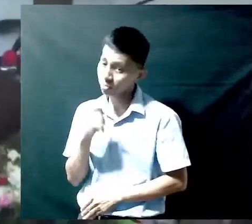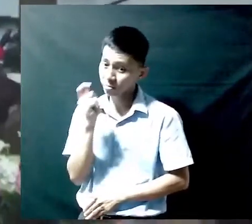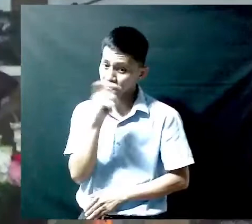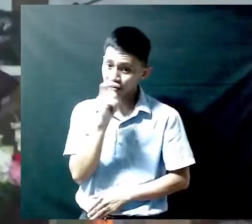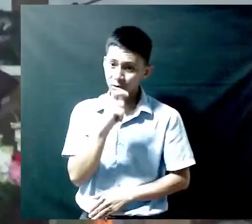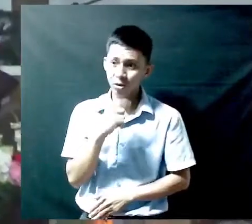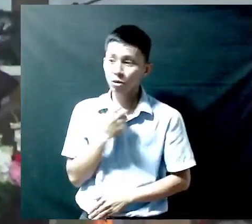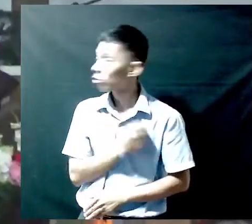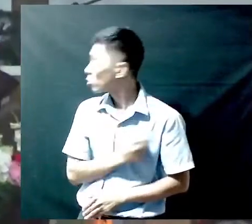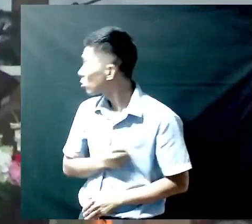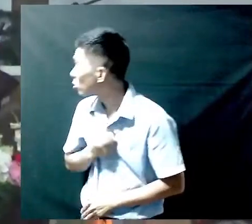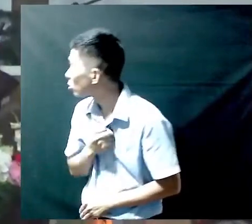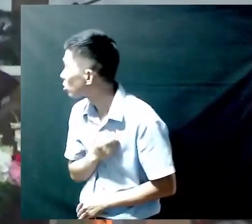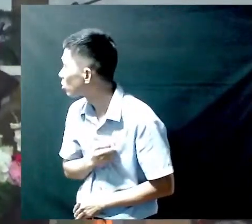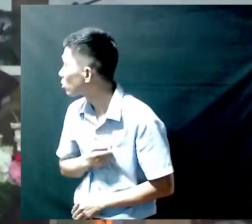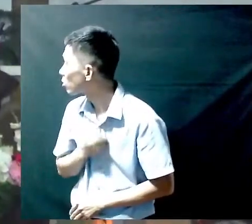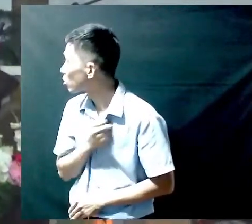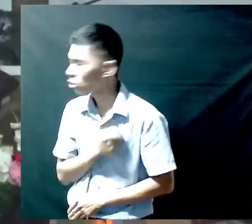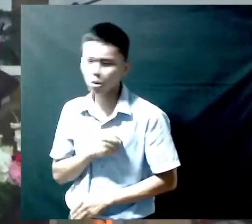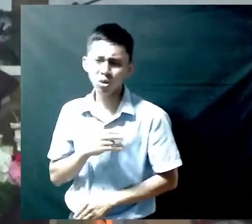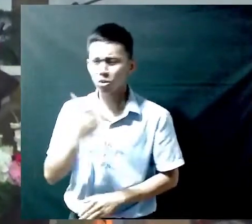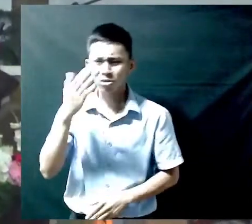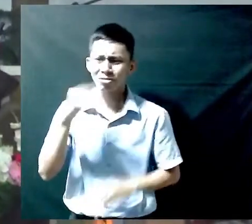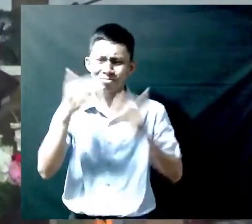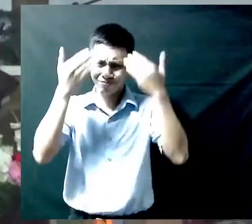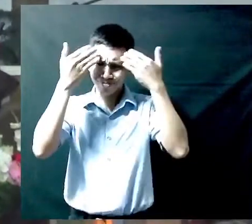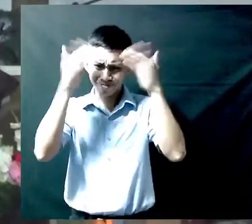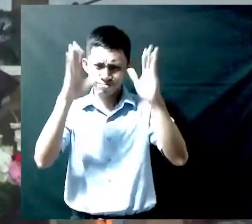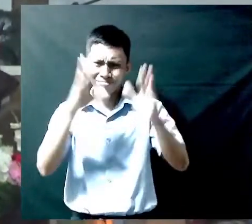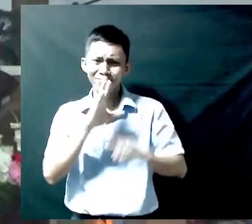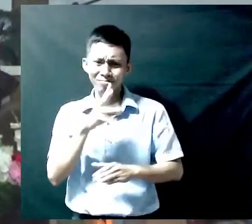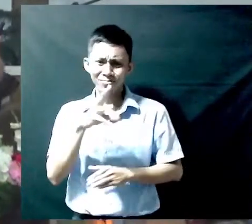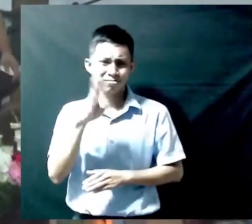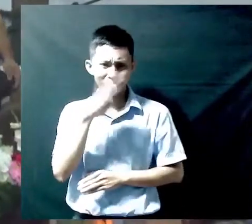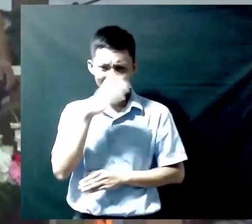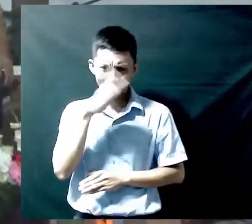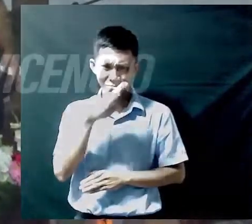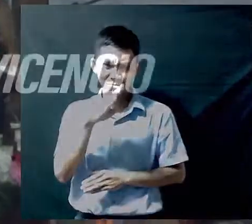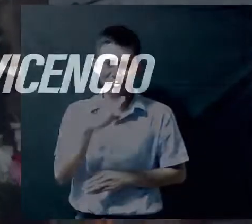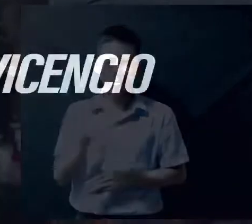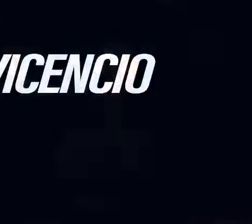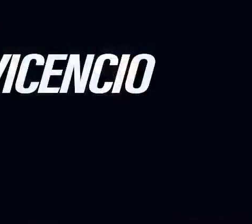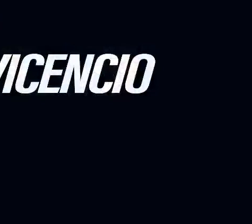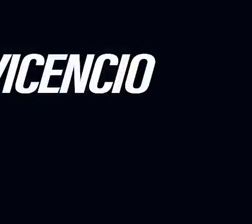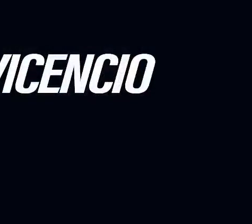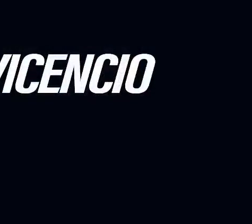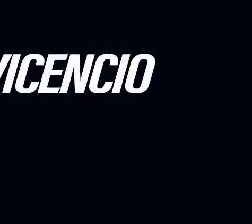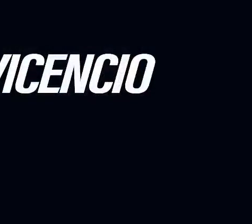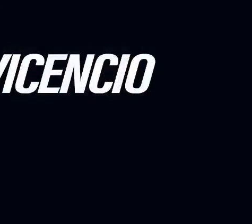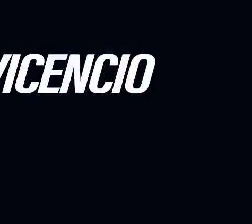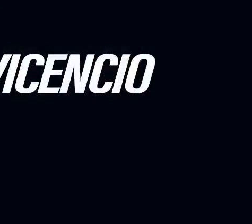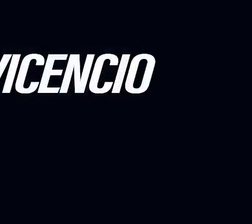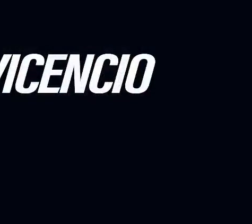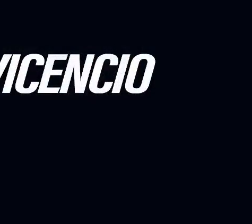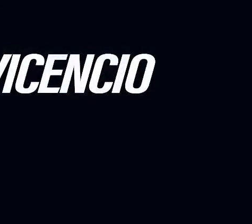ako marunong mag-Bisaya. Ang alam ko lang po na salitang Bisaya ay